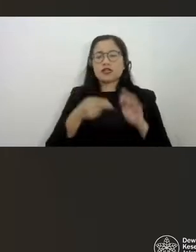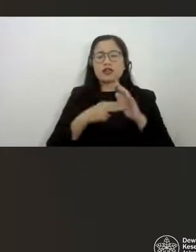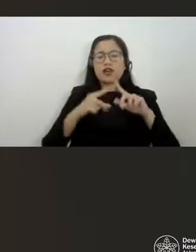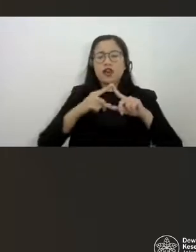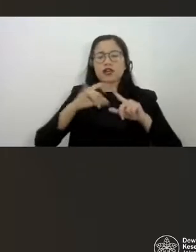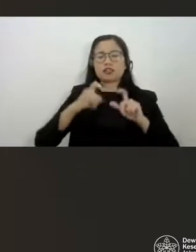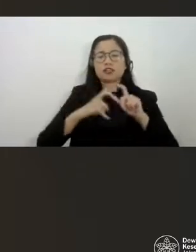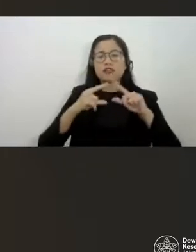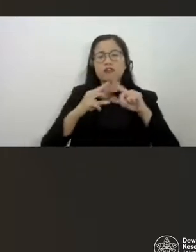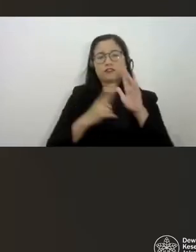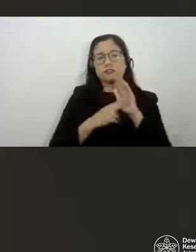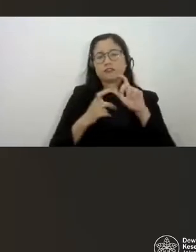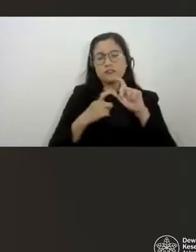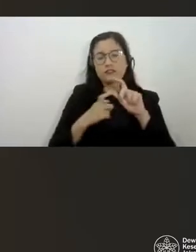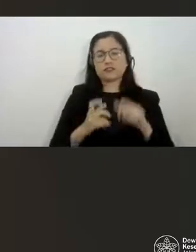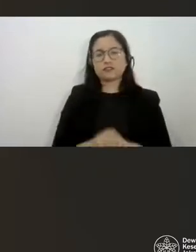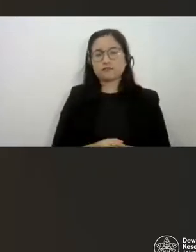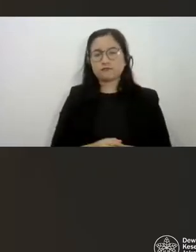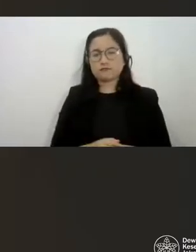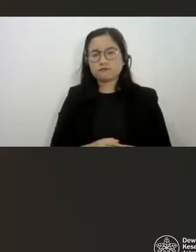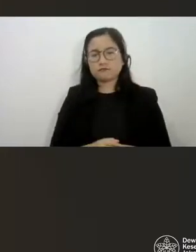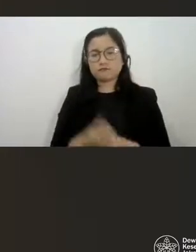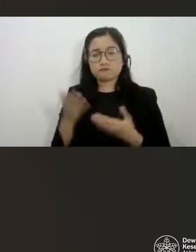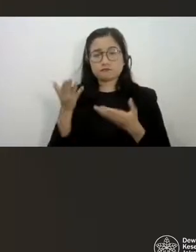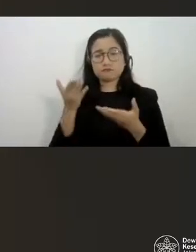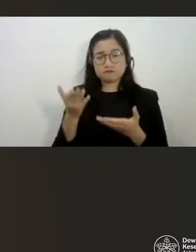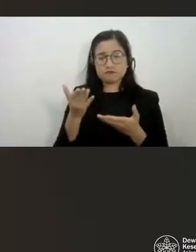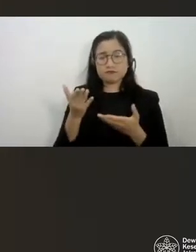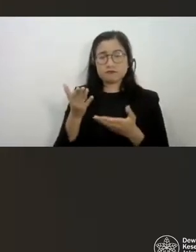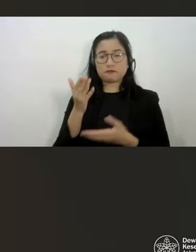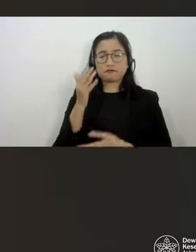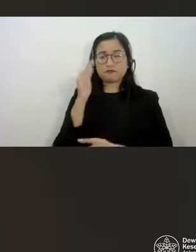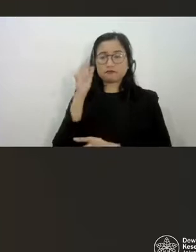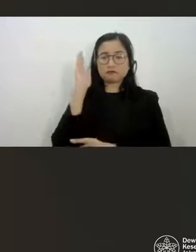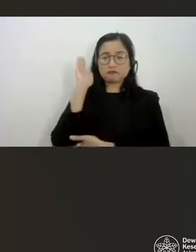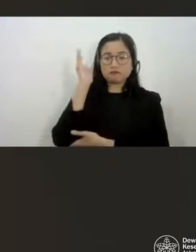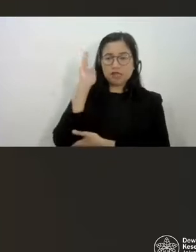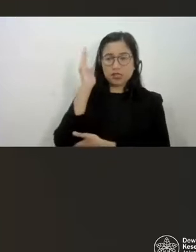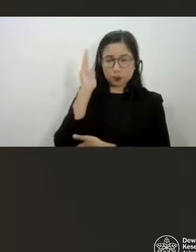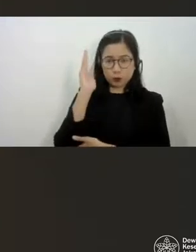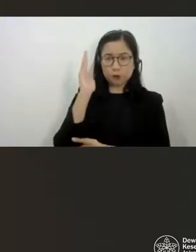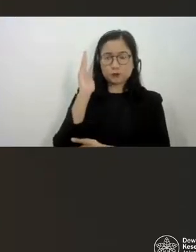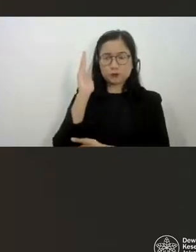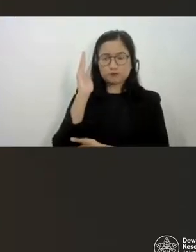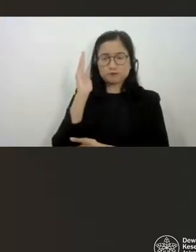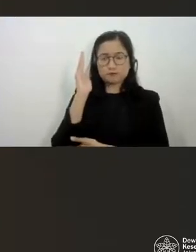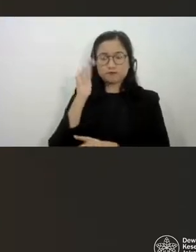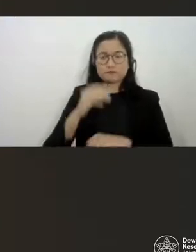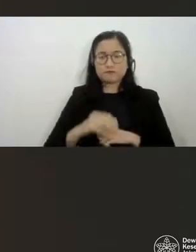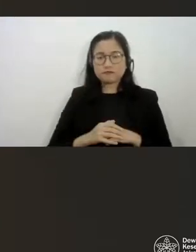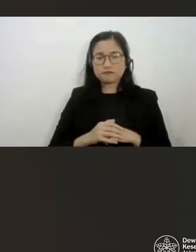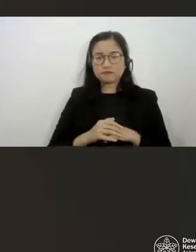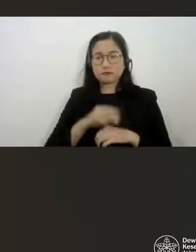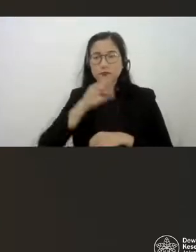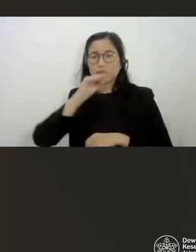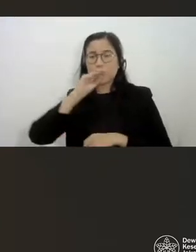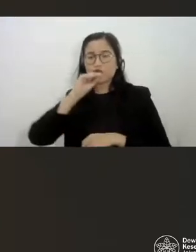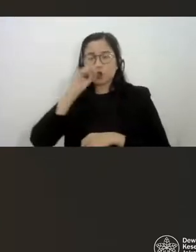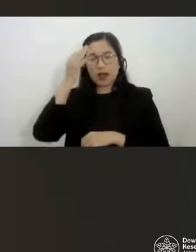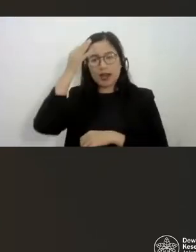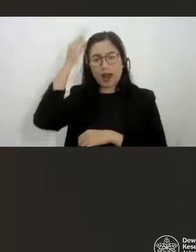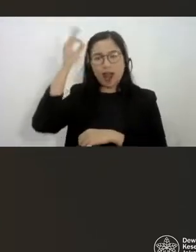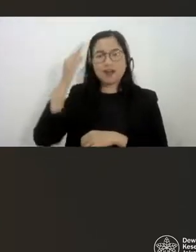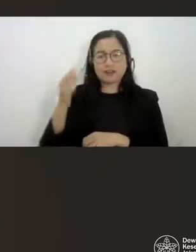Hadirin yang saya hormati, marilah kita dengarkan paparan pidato kenangan Sultan Takdir Ali Sabana